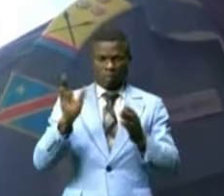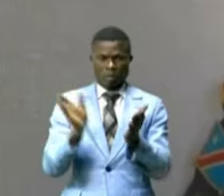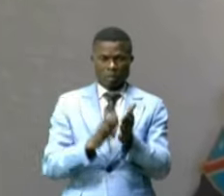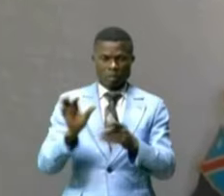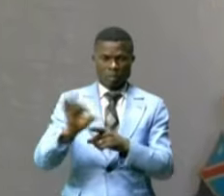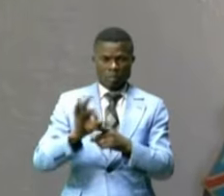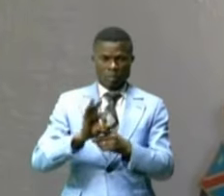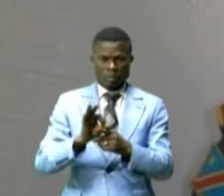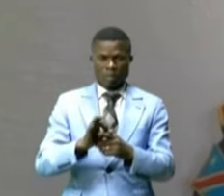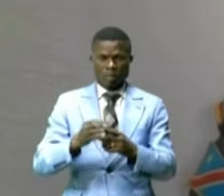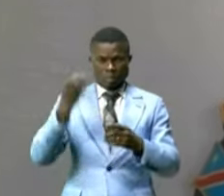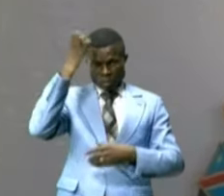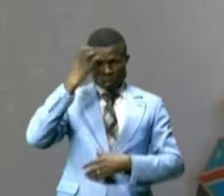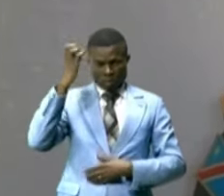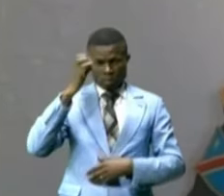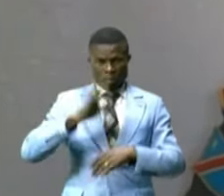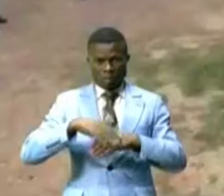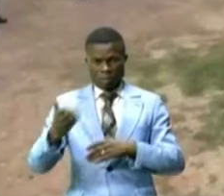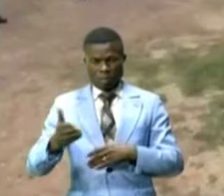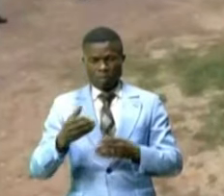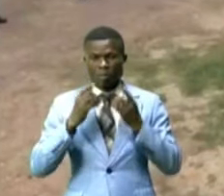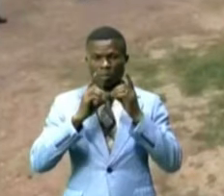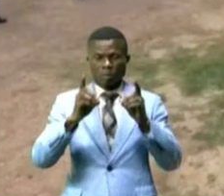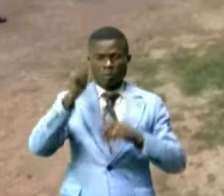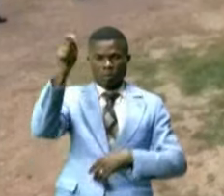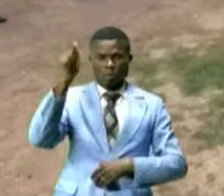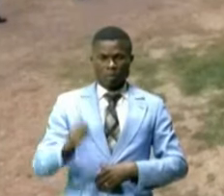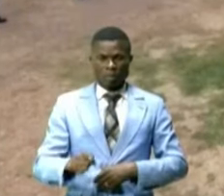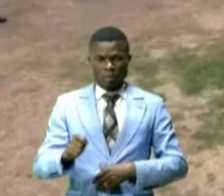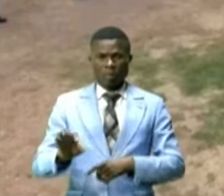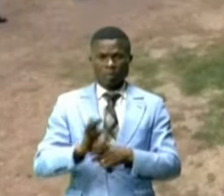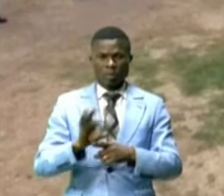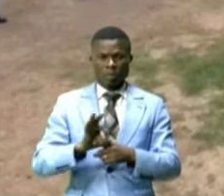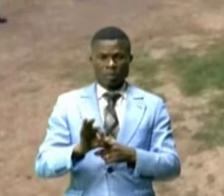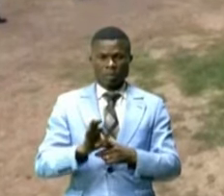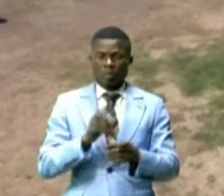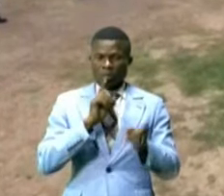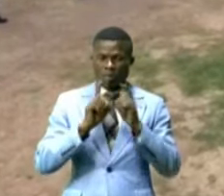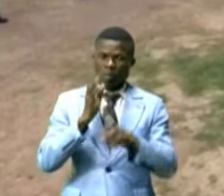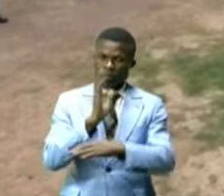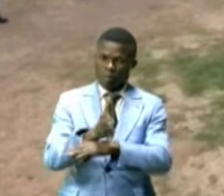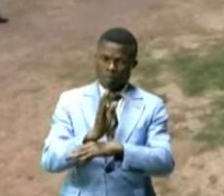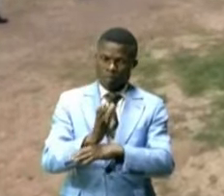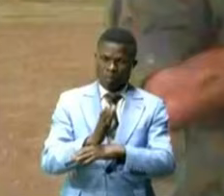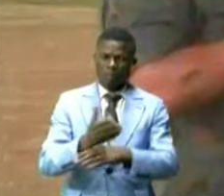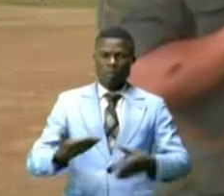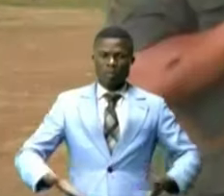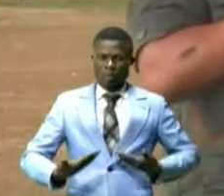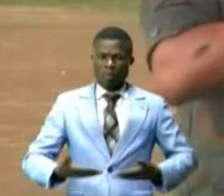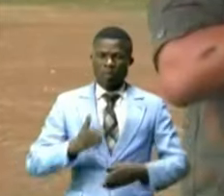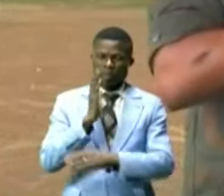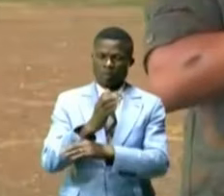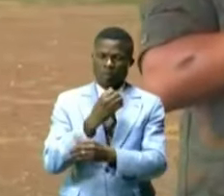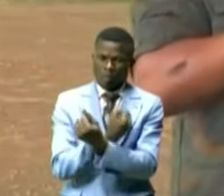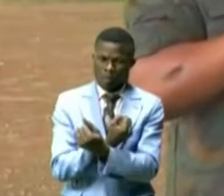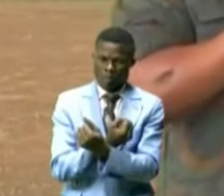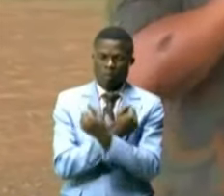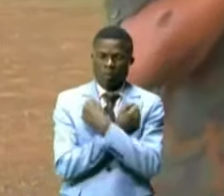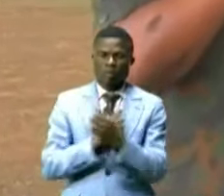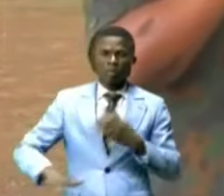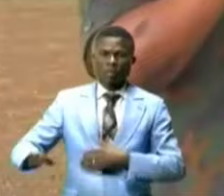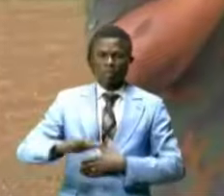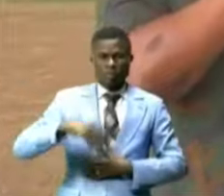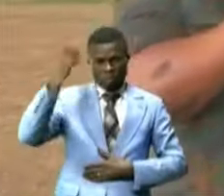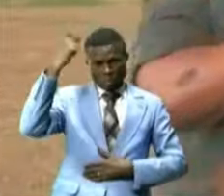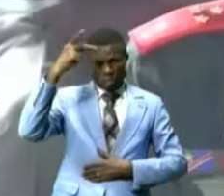le général Tioé s'est ensuite adressé aux militaires en fin de formation. Dans sa causerie morale, il a prêché la discipline, le patriotisme, la